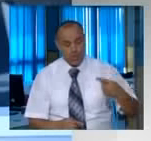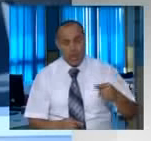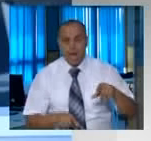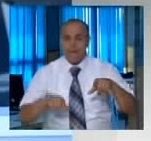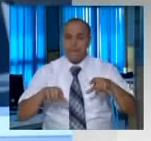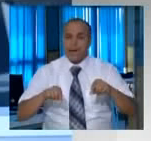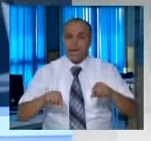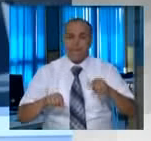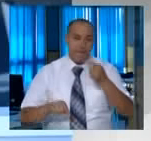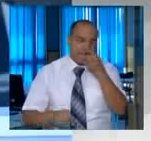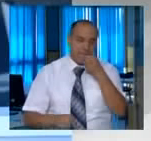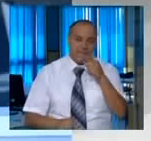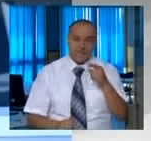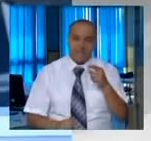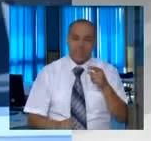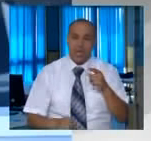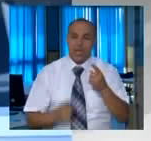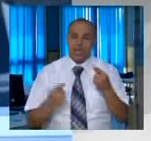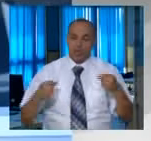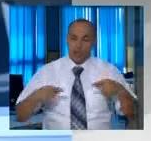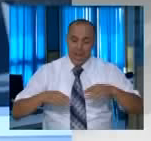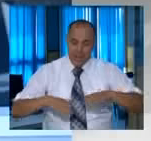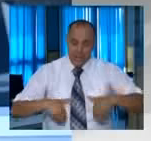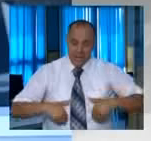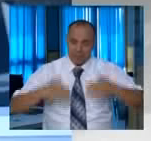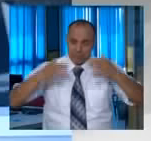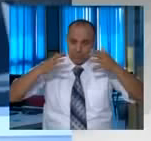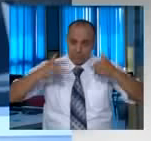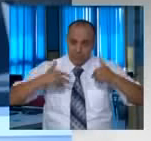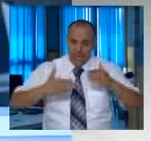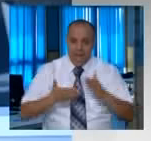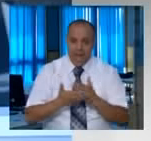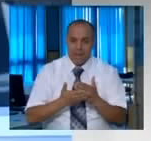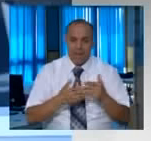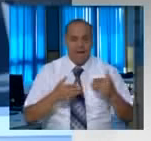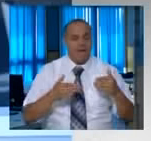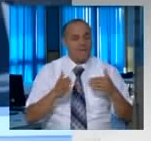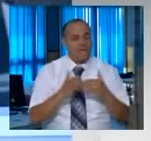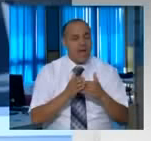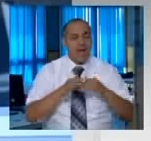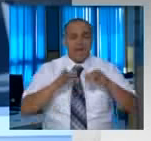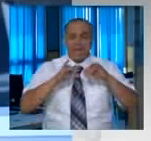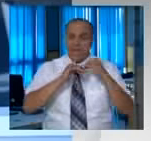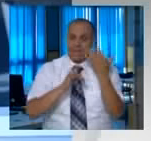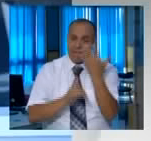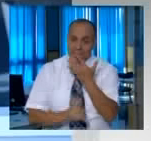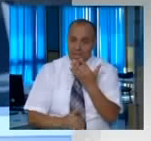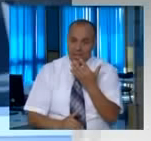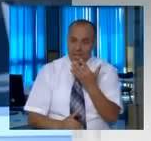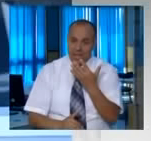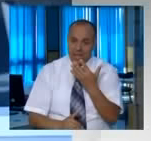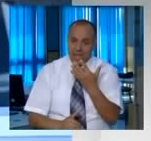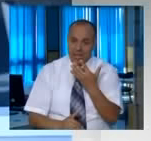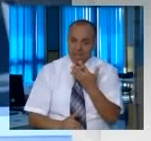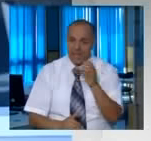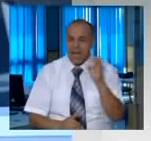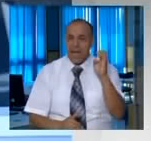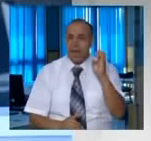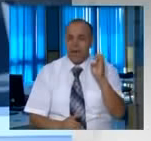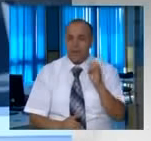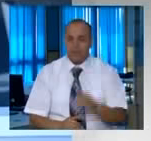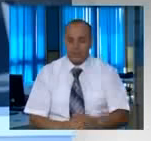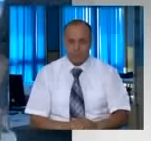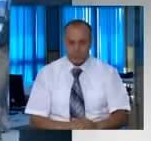بملعب المنستير في الجولة الأخيرة من التصفيات المؤهلة لنهائيات كأس أمم إفريقيا بالجابون.